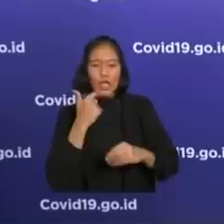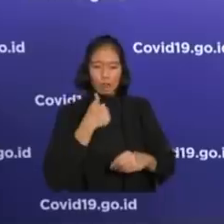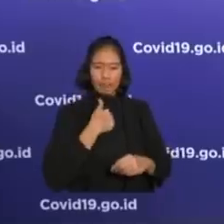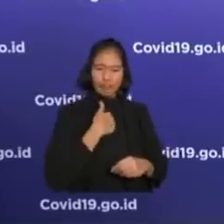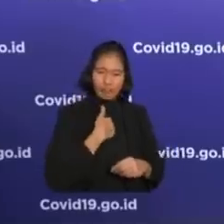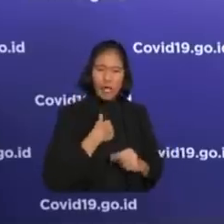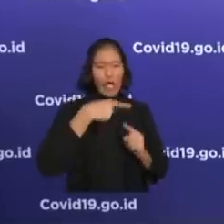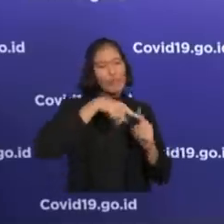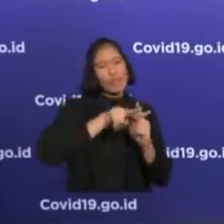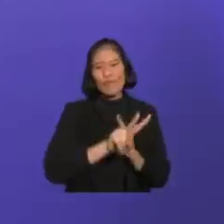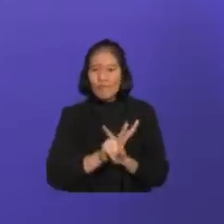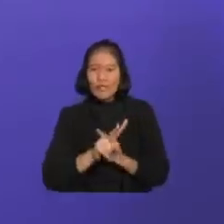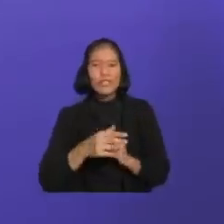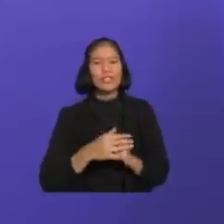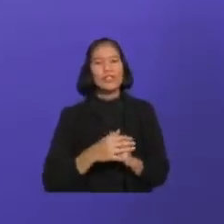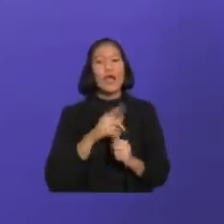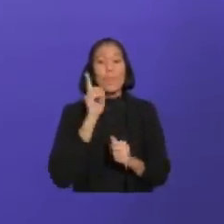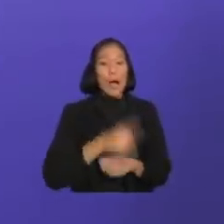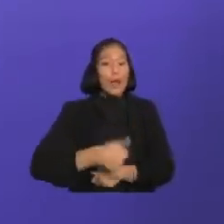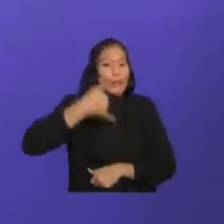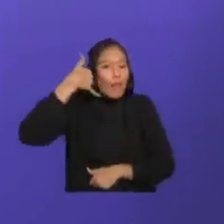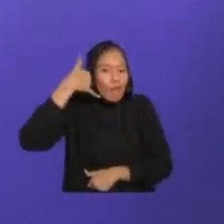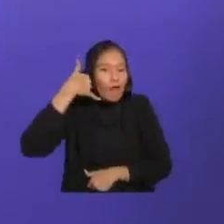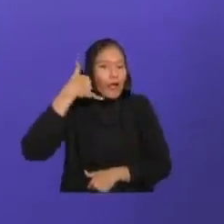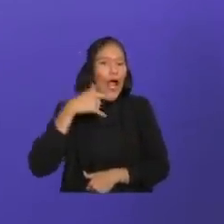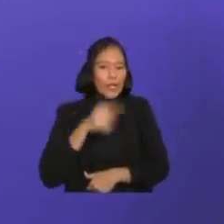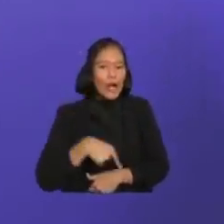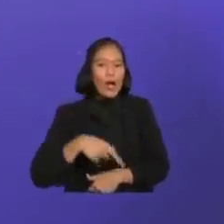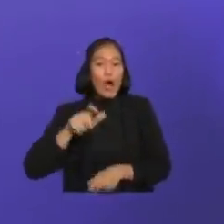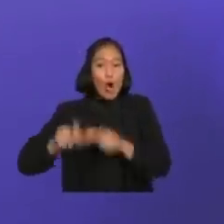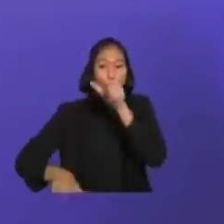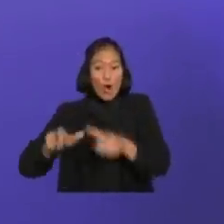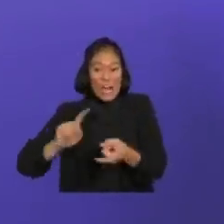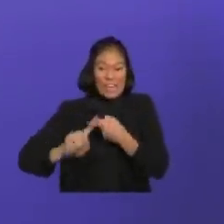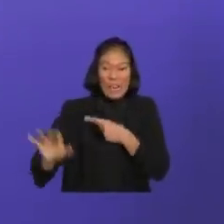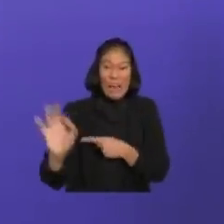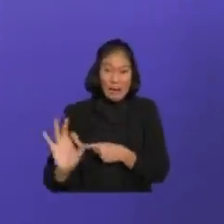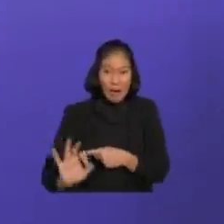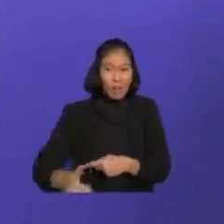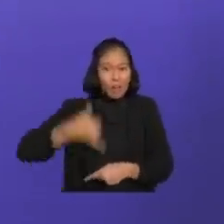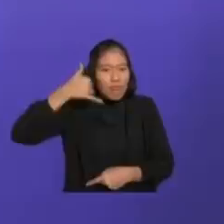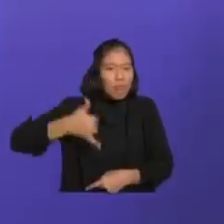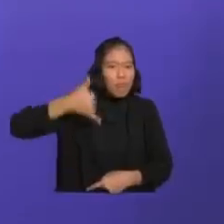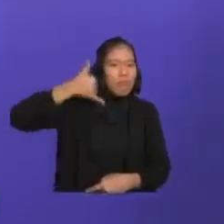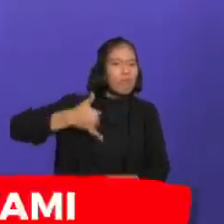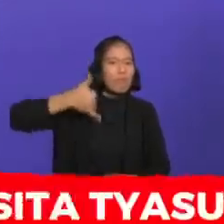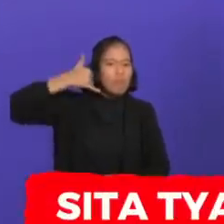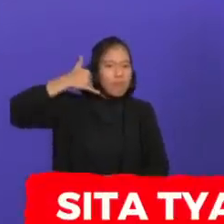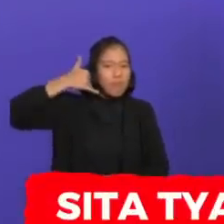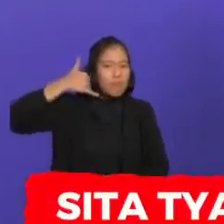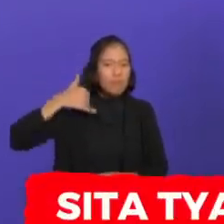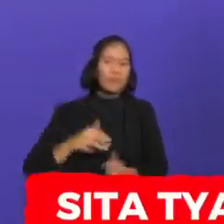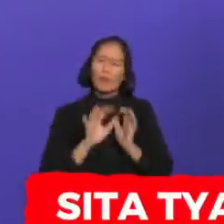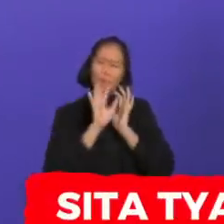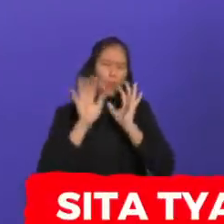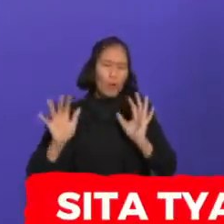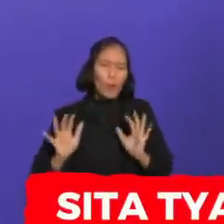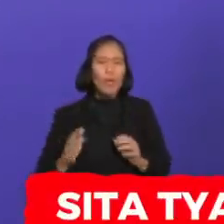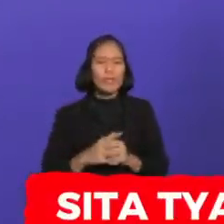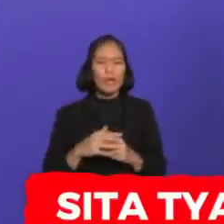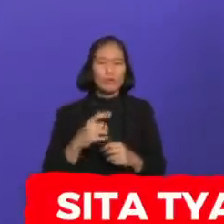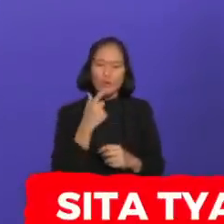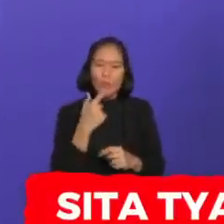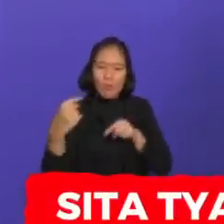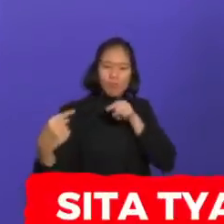itu di TV Dio sampai punya nomor teleponnya sampai orang-orang yang saya enggak kenal media dan orang-orang banyak itu